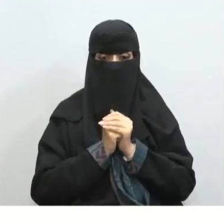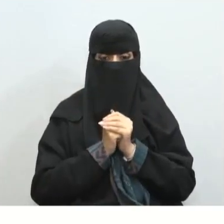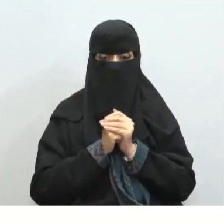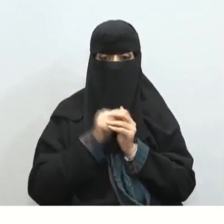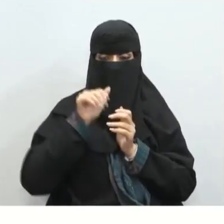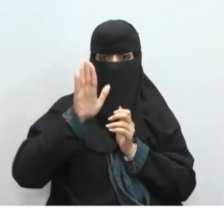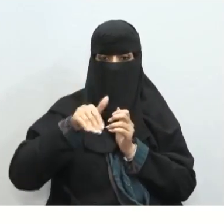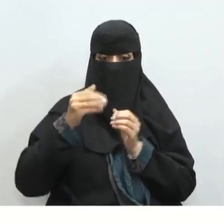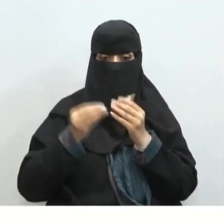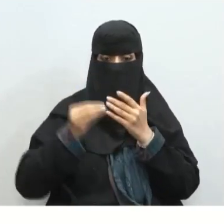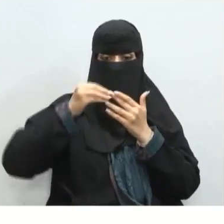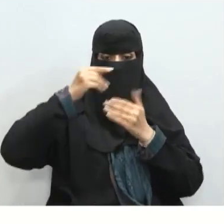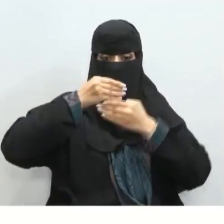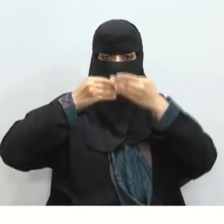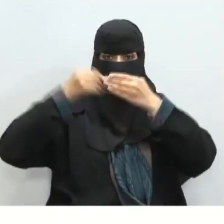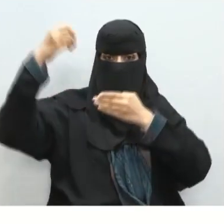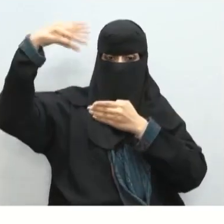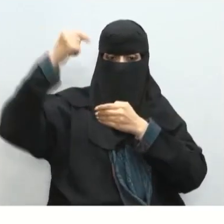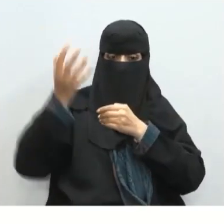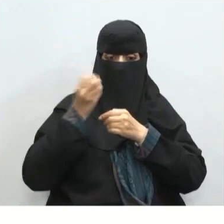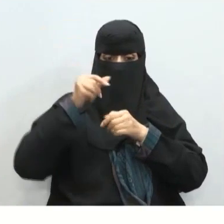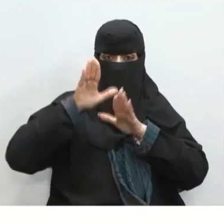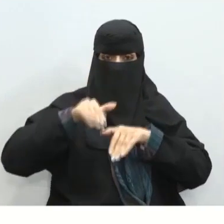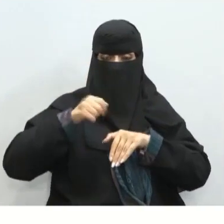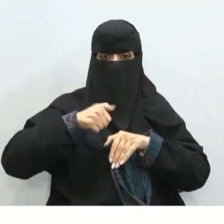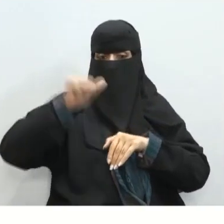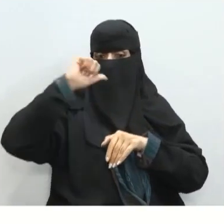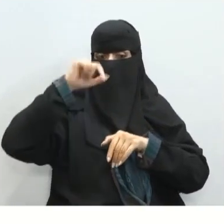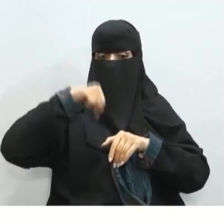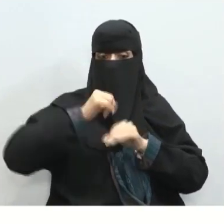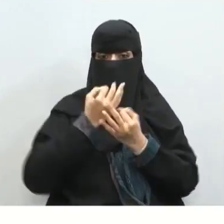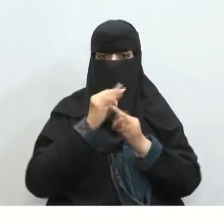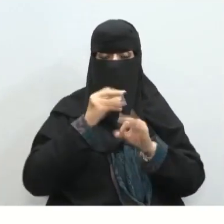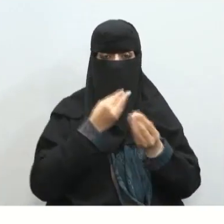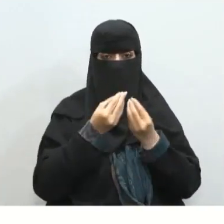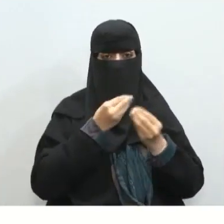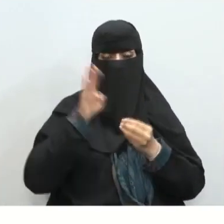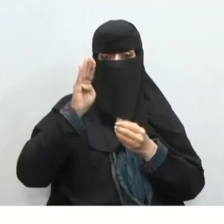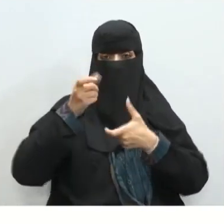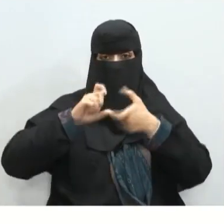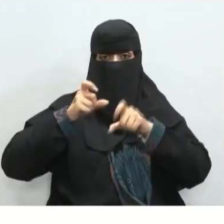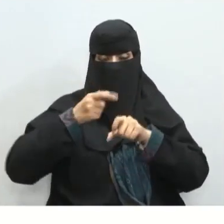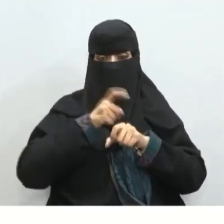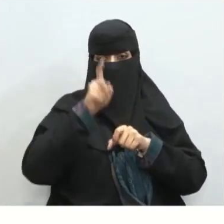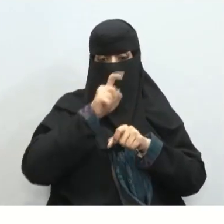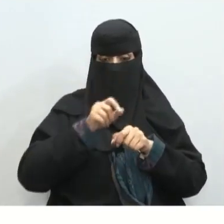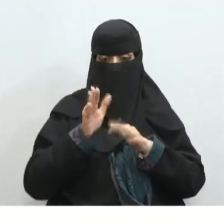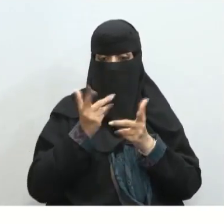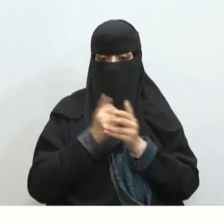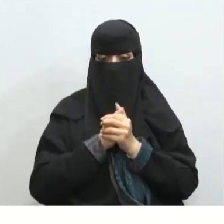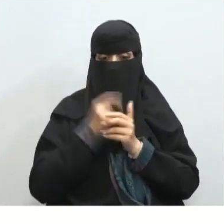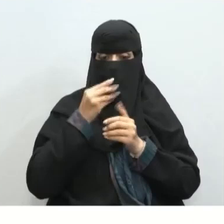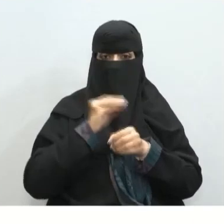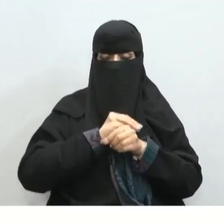الطاقه اي مراحل البناء الضوئي تتطلب وجود الماء لاتمام التفاعل الكيميائي